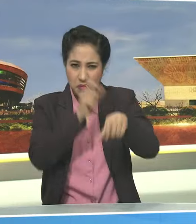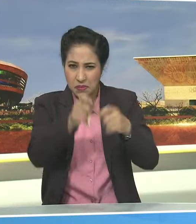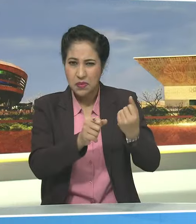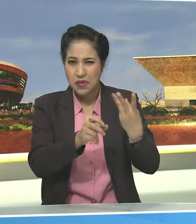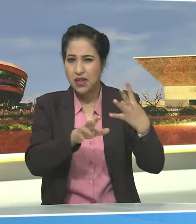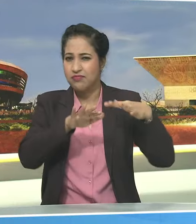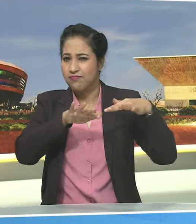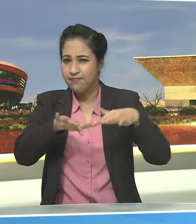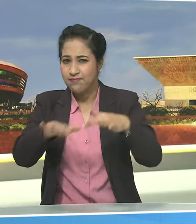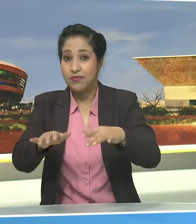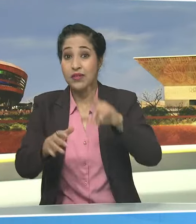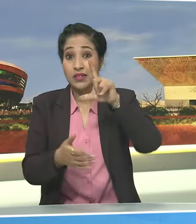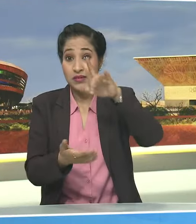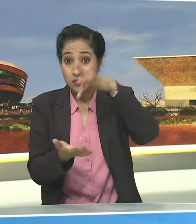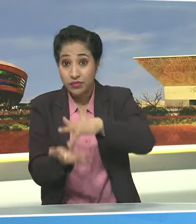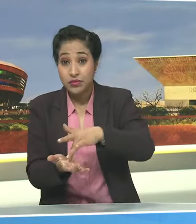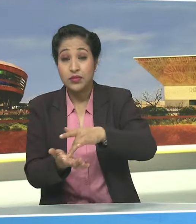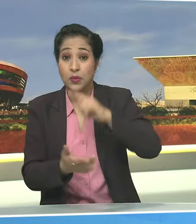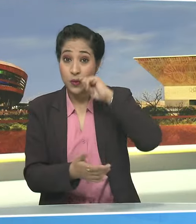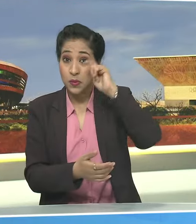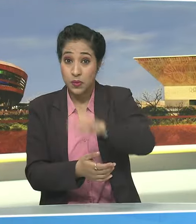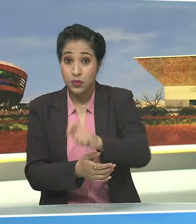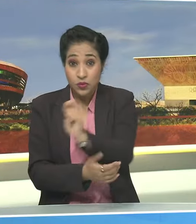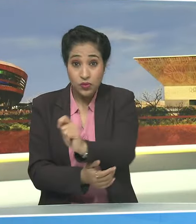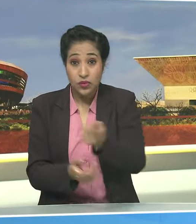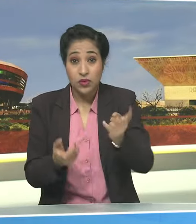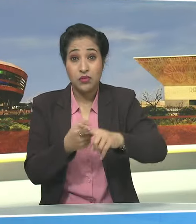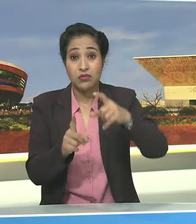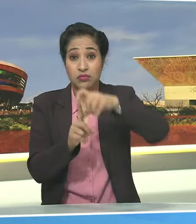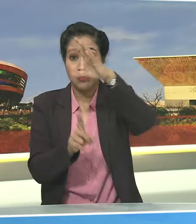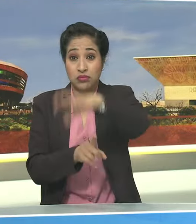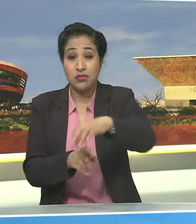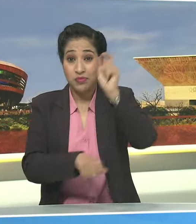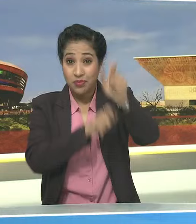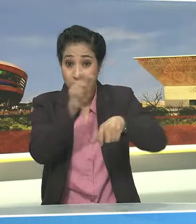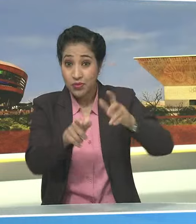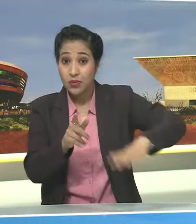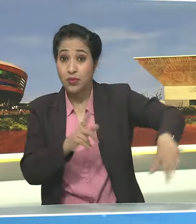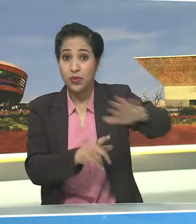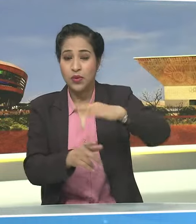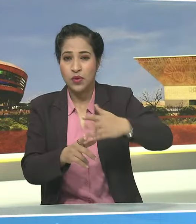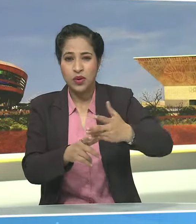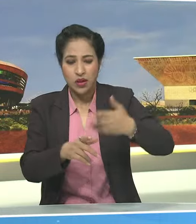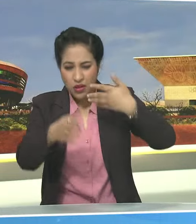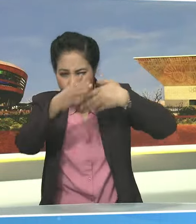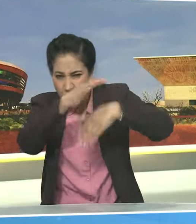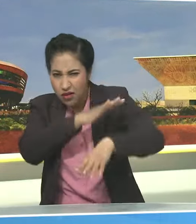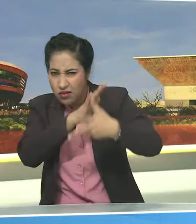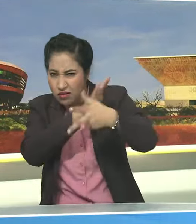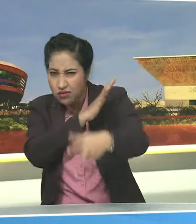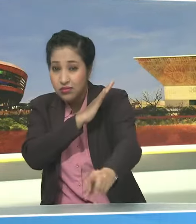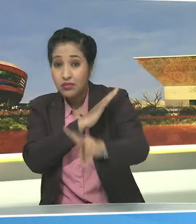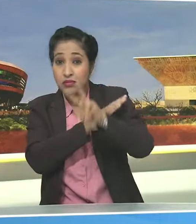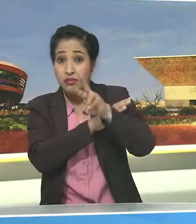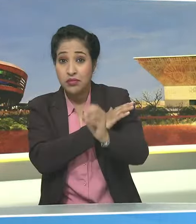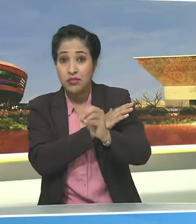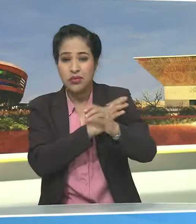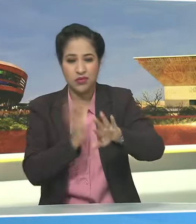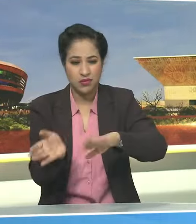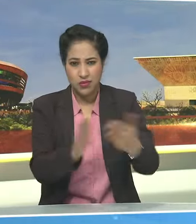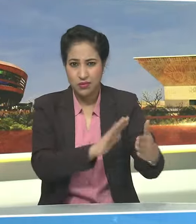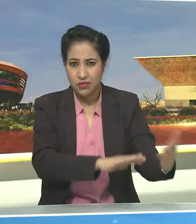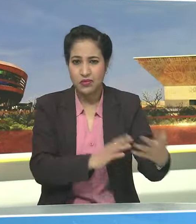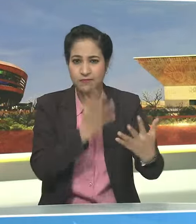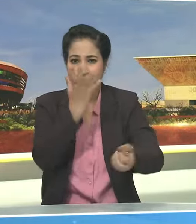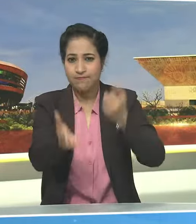हैं लिस चांस में रूसी आपातकालीन मंत्रालय के कर्मचारियों ने मलबे के नीचे से 20 लोगों के शव